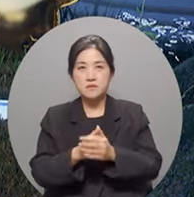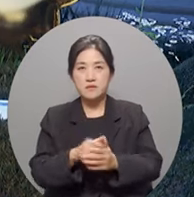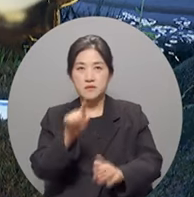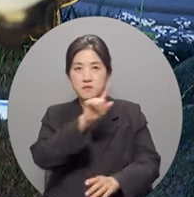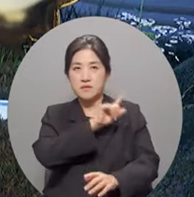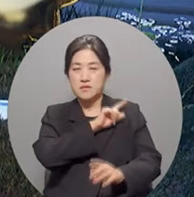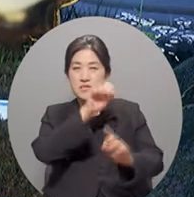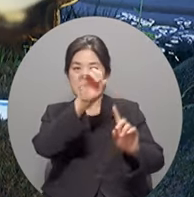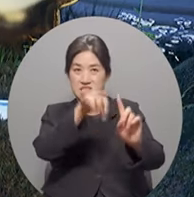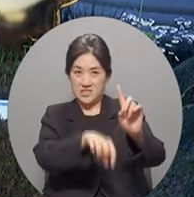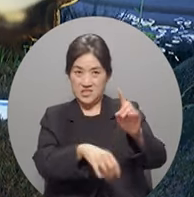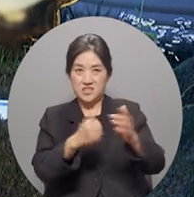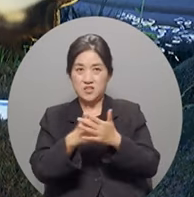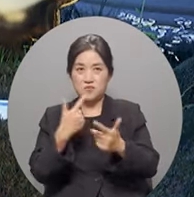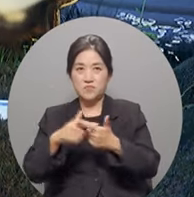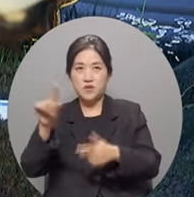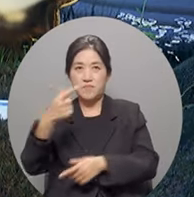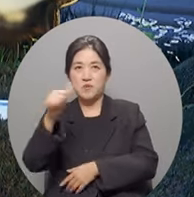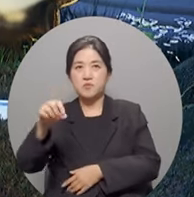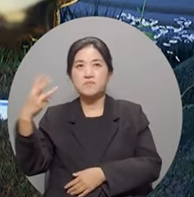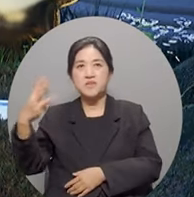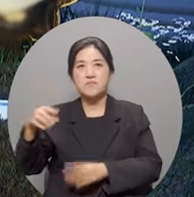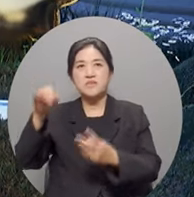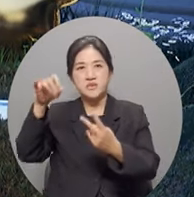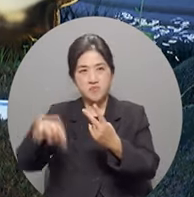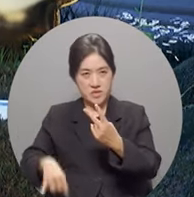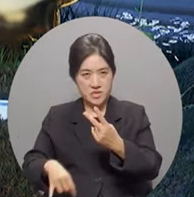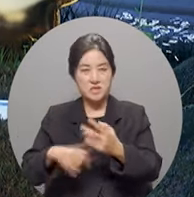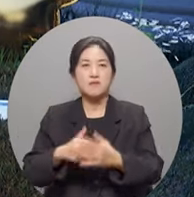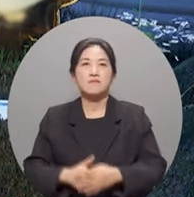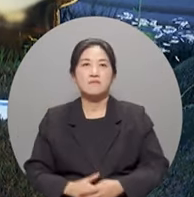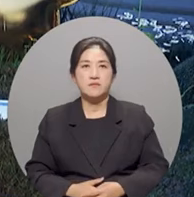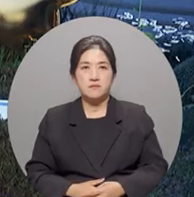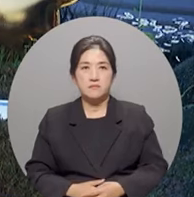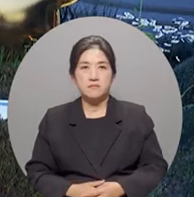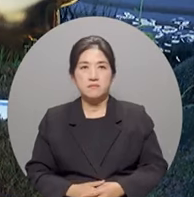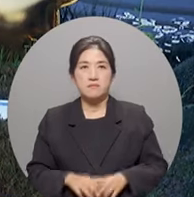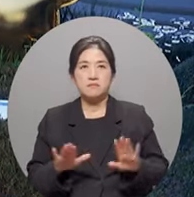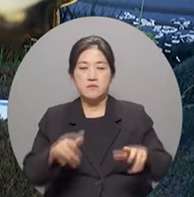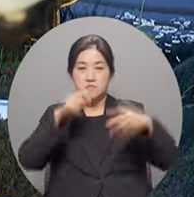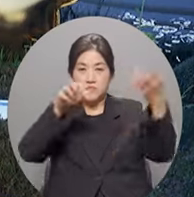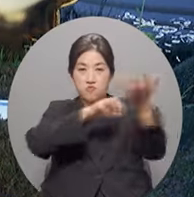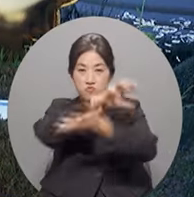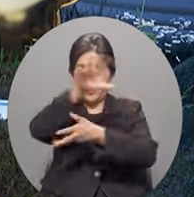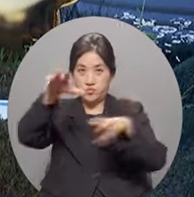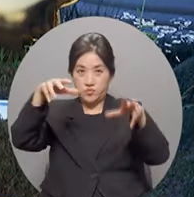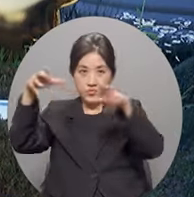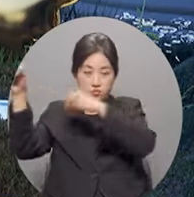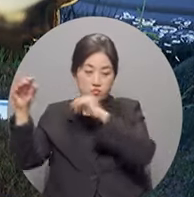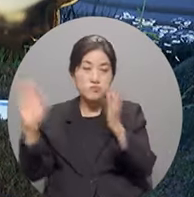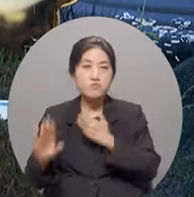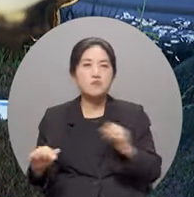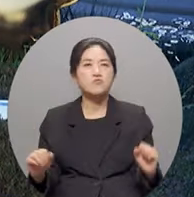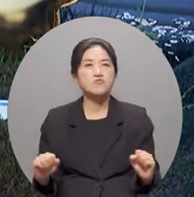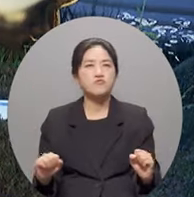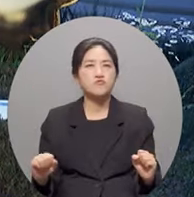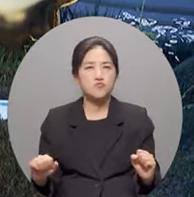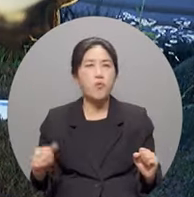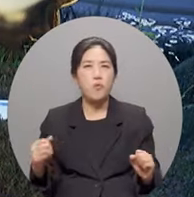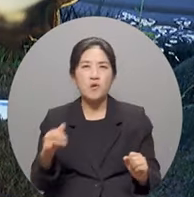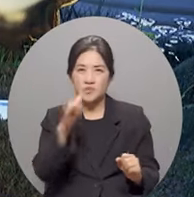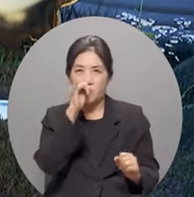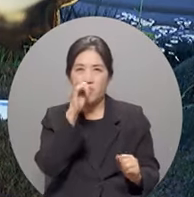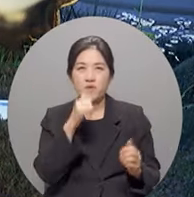1위, 부산 105.3mm로 역대 2위를 기록했는데요. 이 비구름 뒤로 반짝 추위가 몰려오고 있습니다.